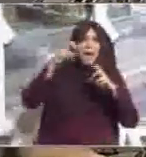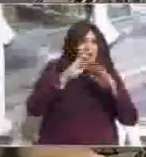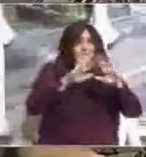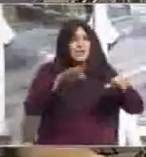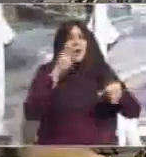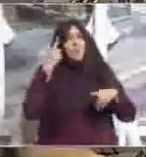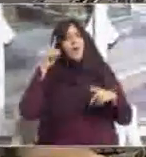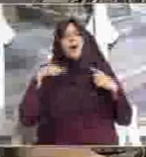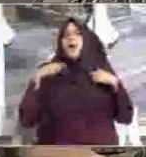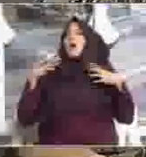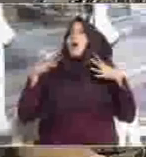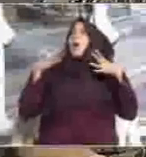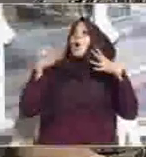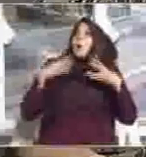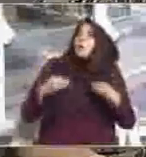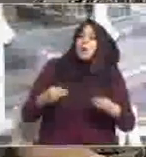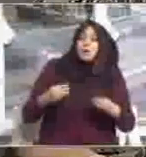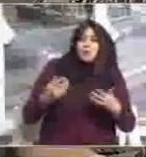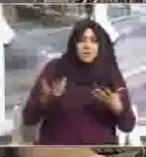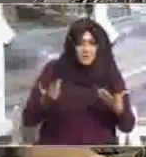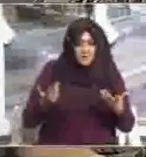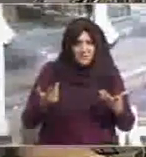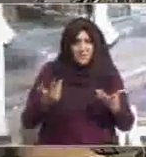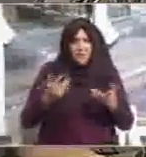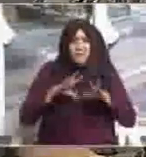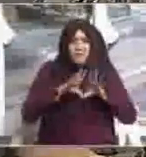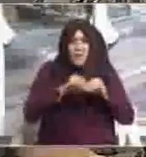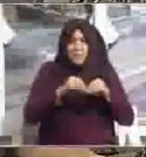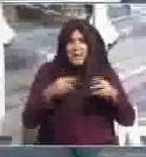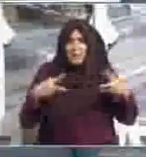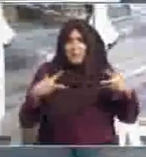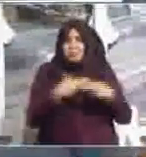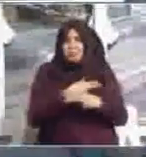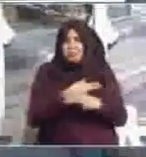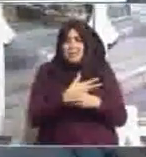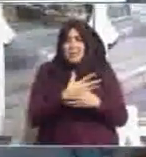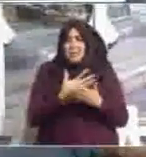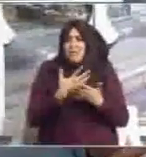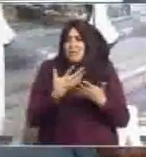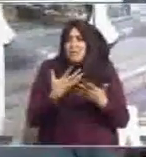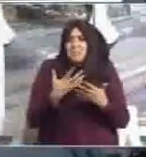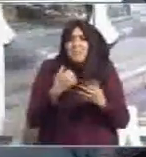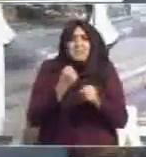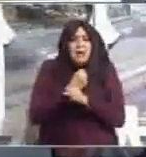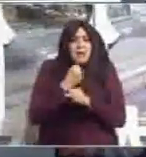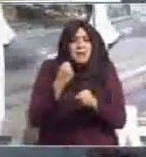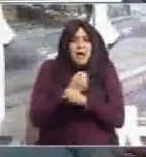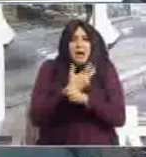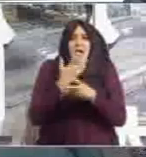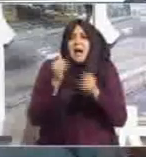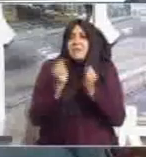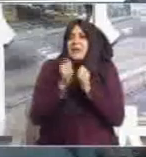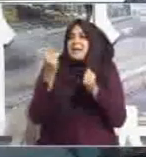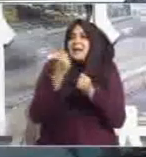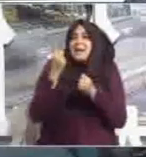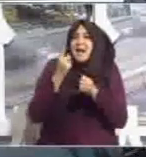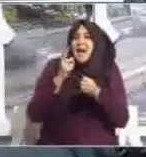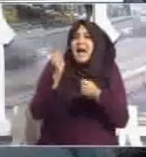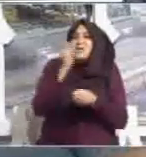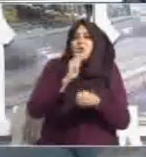باش يتنفس ويفسد ويهتك العائلة نتاعه بسهولة او في مكان العمل او شركة مع واحد شريك